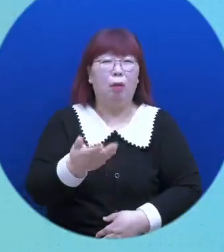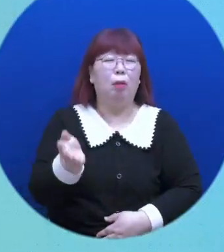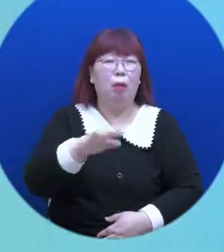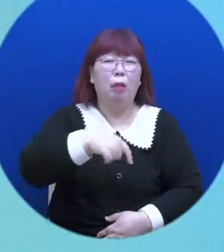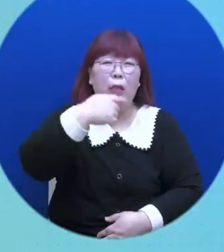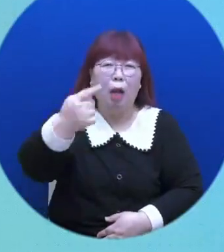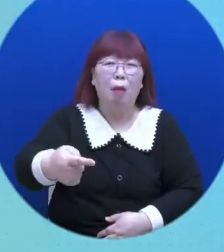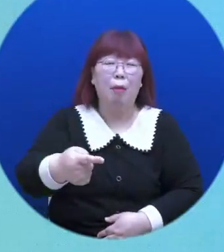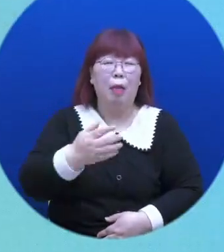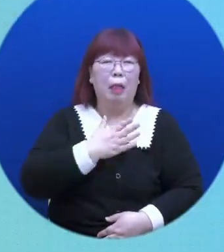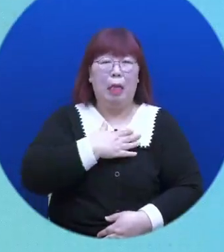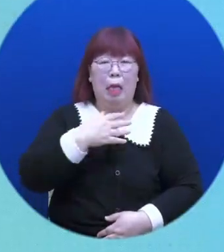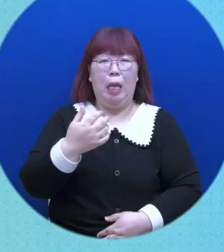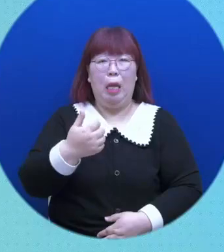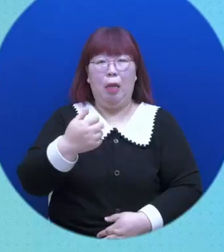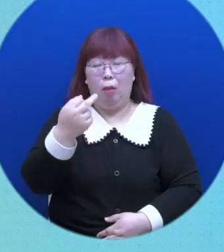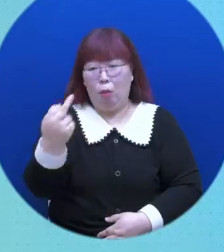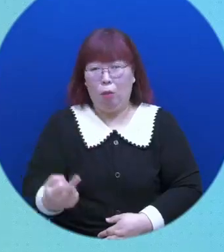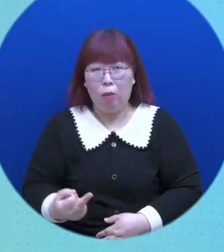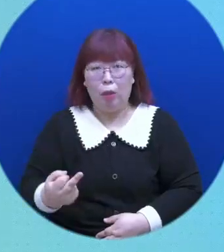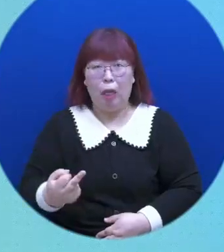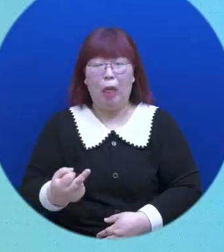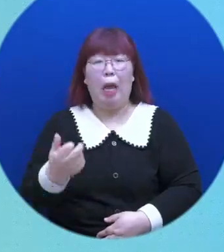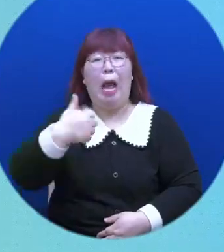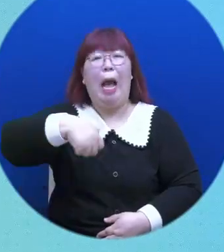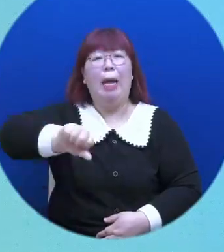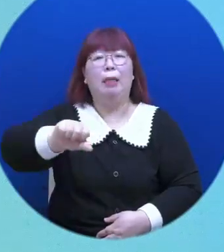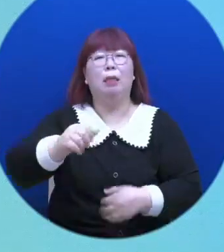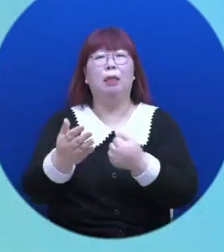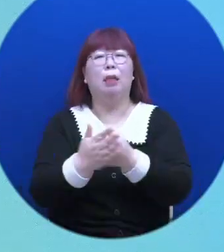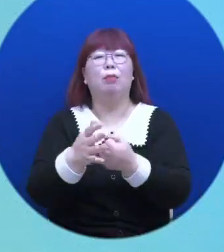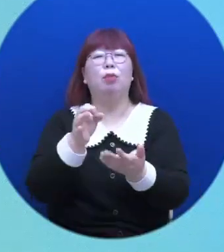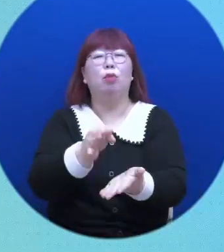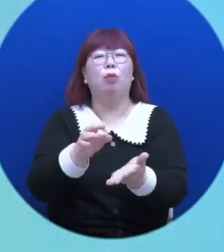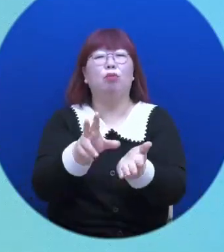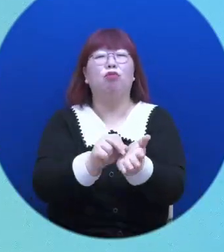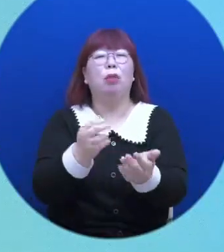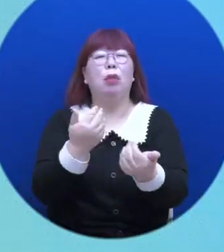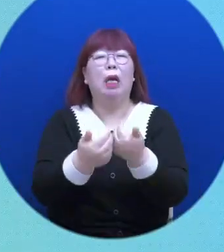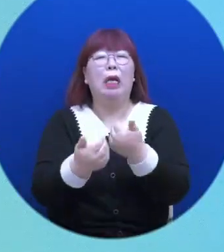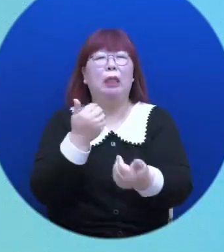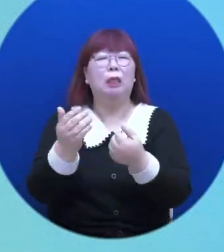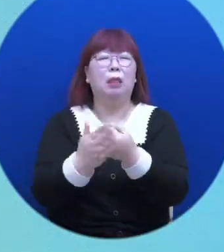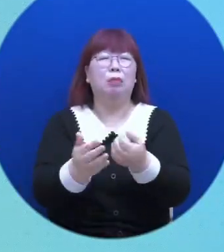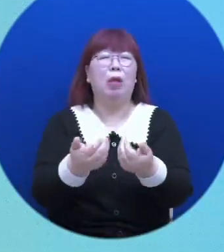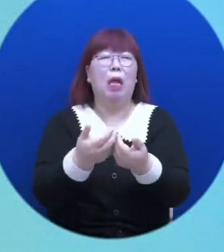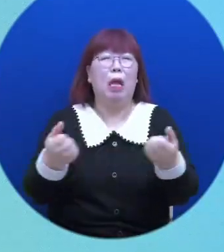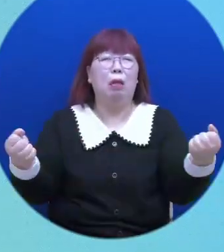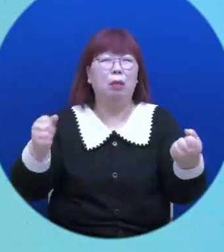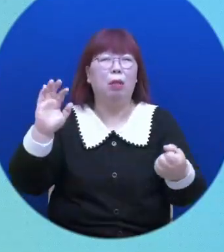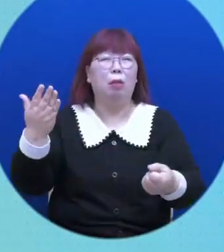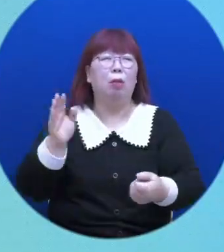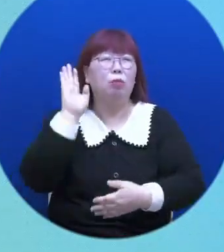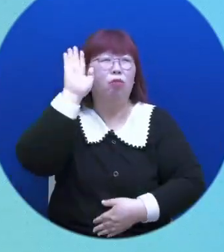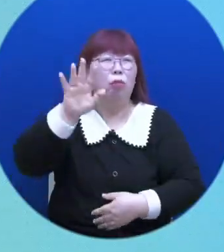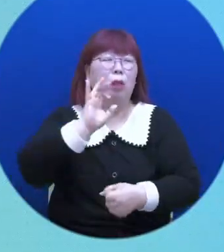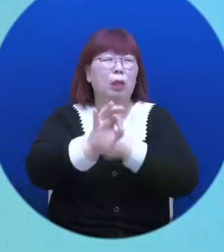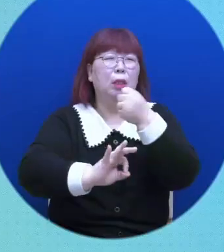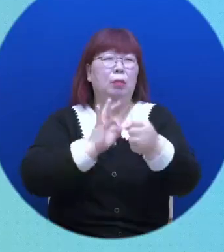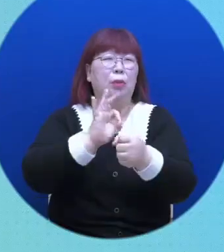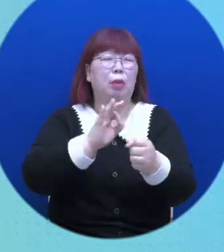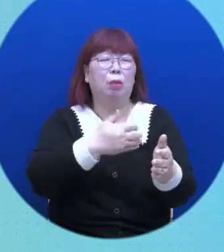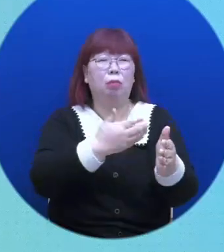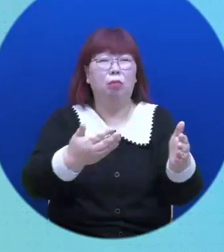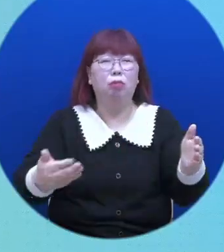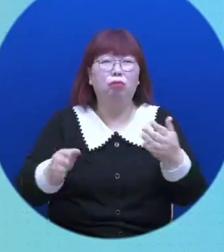롯과 돈 문제로 싸우고 갈등하며 헤어져요. 그 그 이후에 10년이 가도 자녀